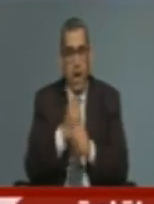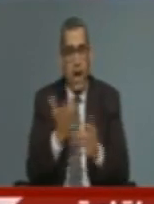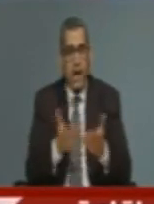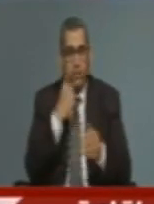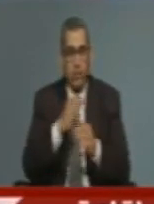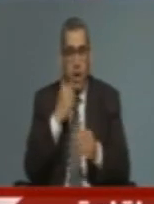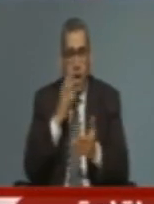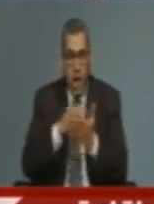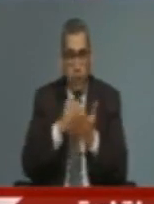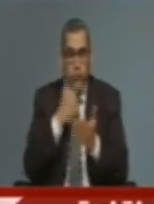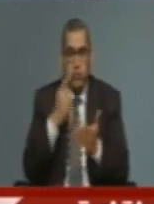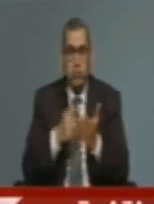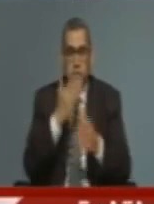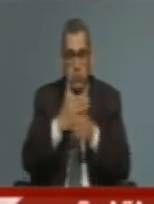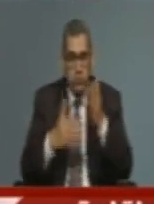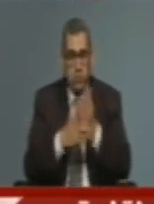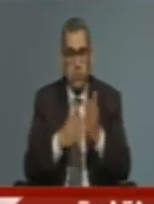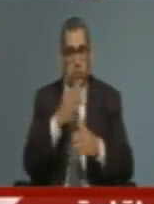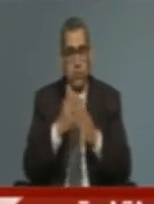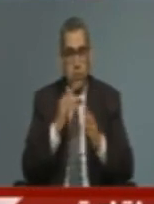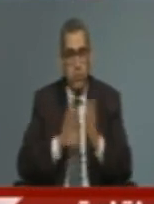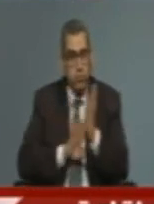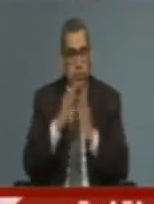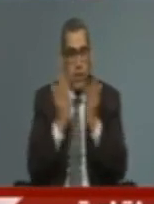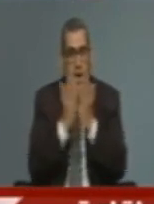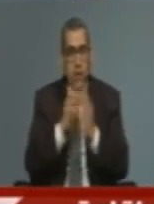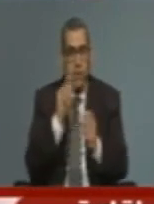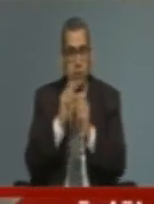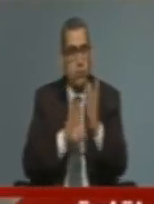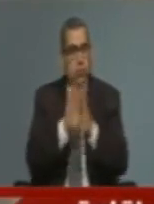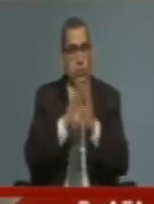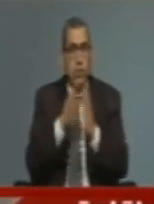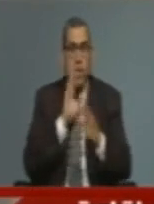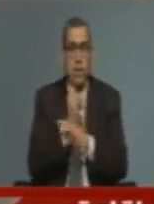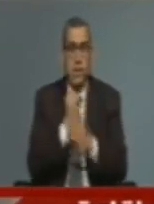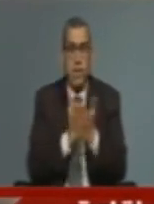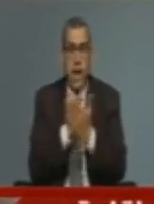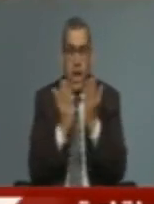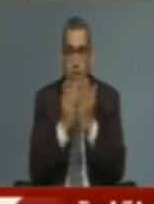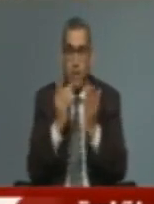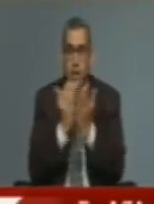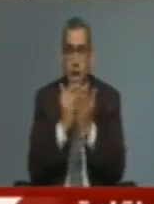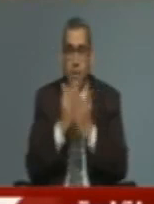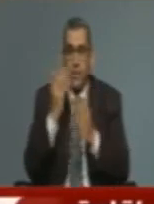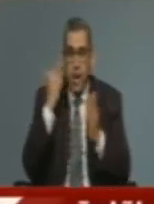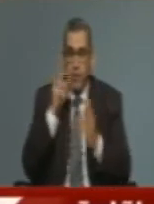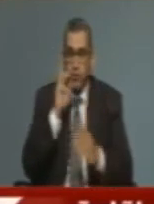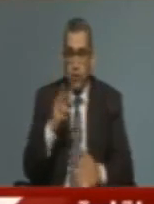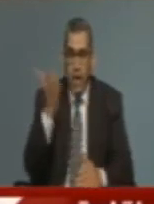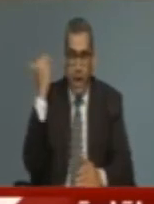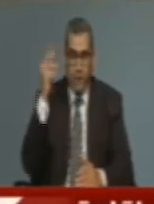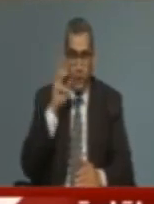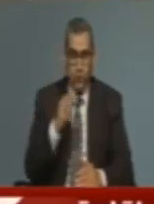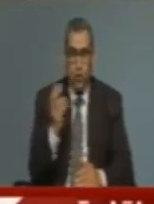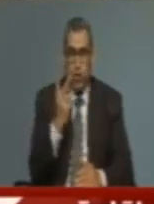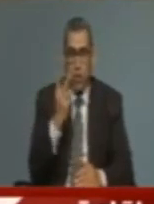دايما بنى وتعمير وتنميه واصلاح ومدارس. انت اتكلمت على التعليم. في التعليم باختصار انتوا شفتوا كنت من وين كده؟ كنت انا